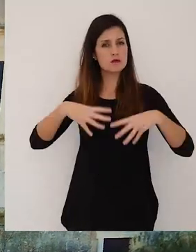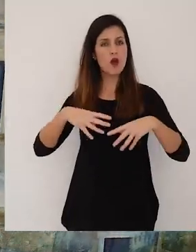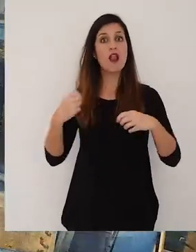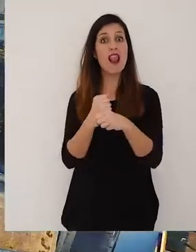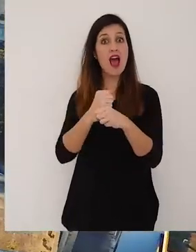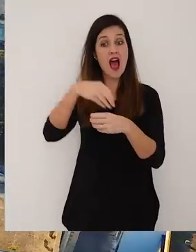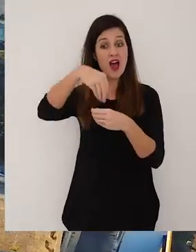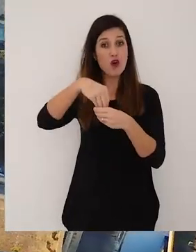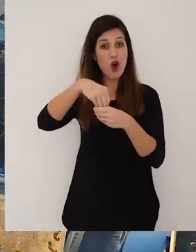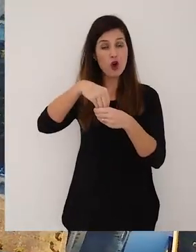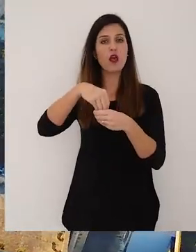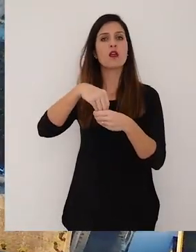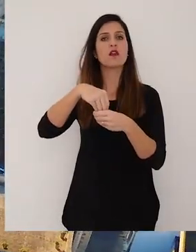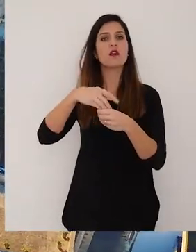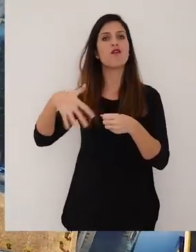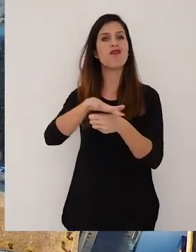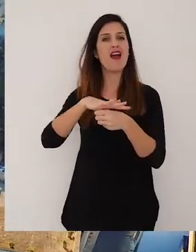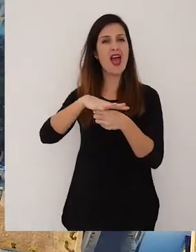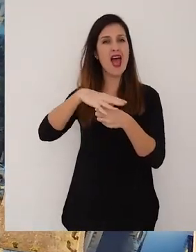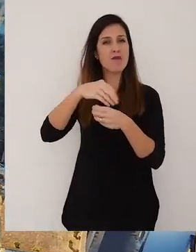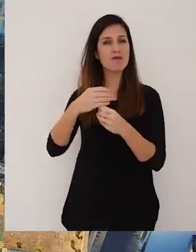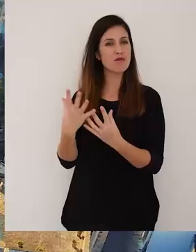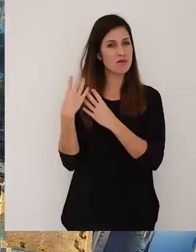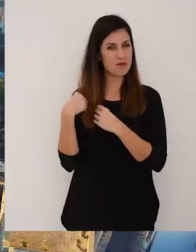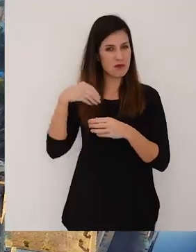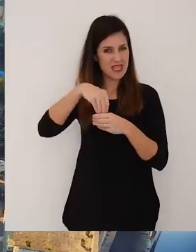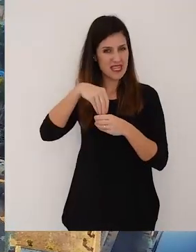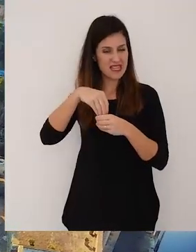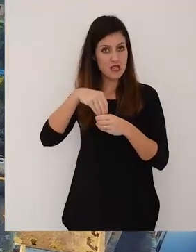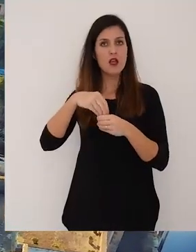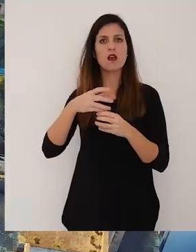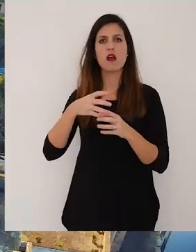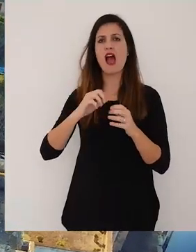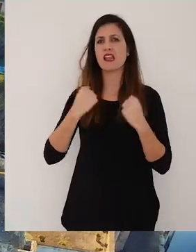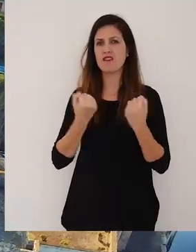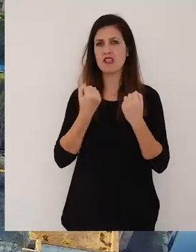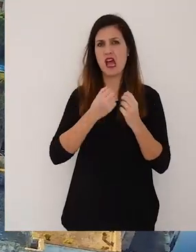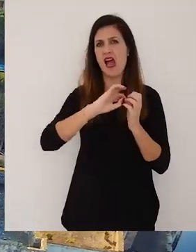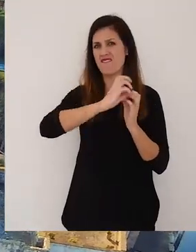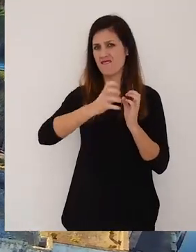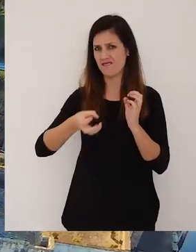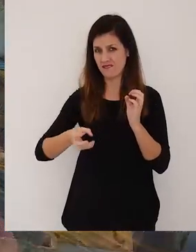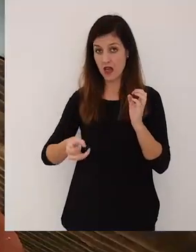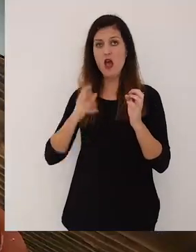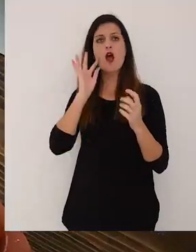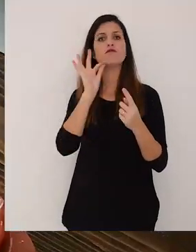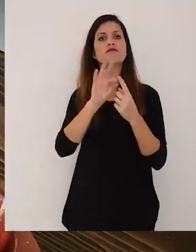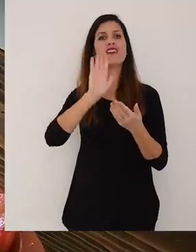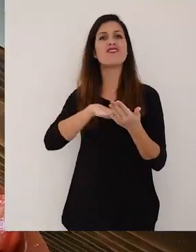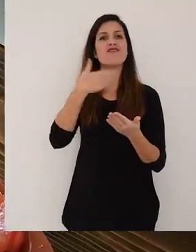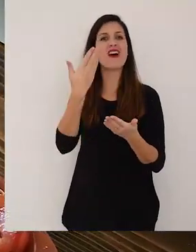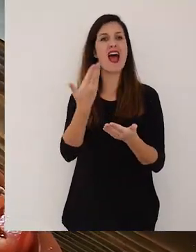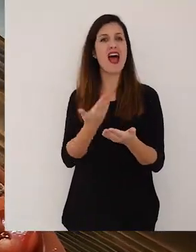lavoro di numerose strutture d'accoglienza a conduzione familiare e dalle attività agrituristiche che hanno puntato alla valorizzazione